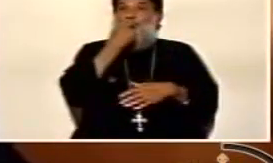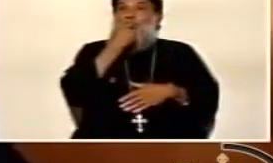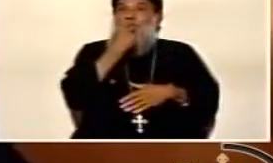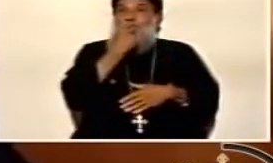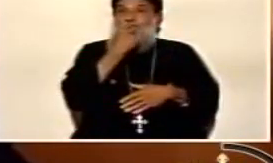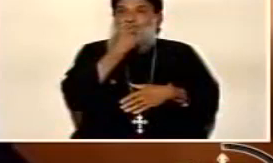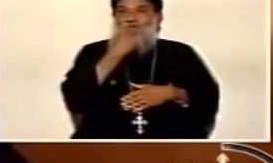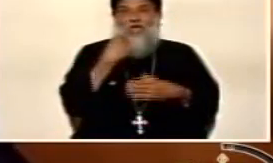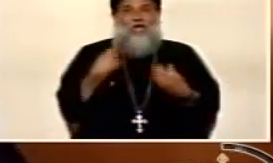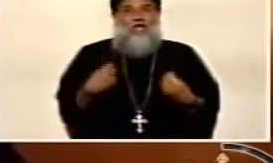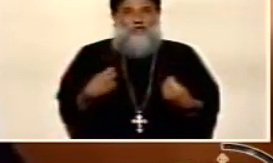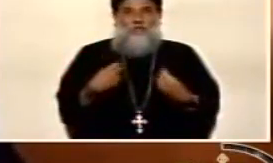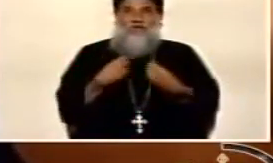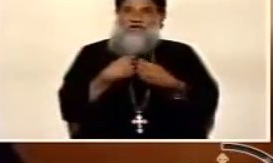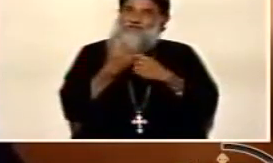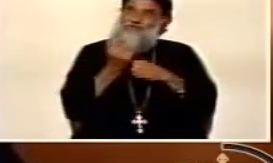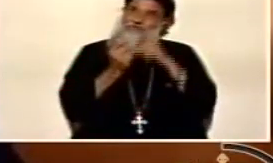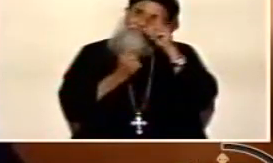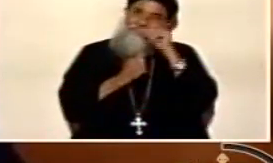الحياة مع ربنا